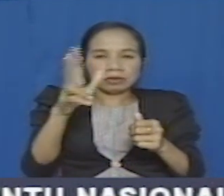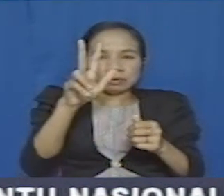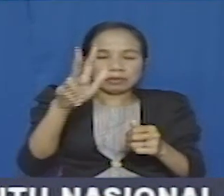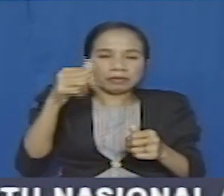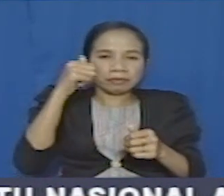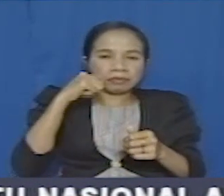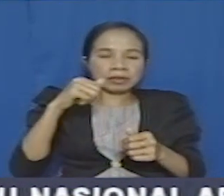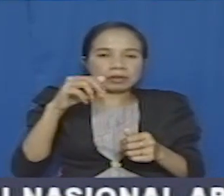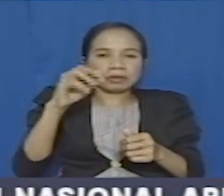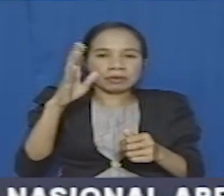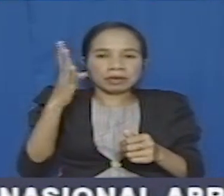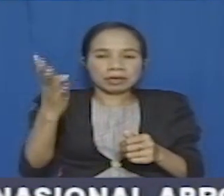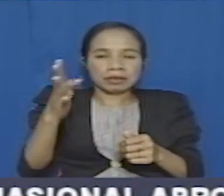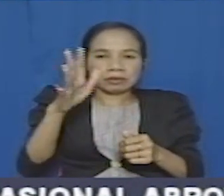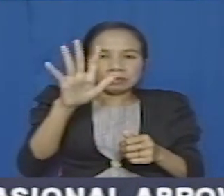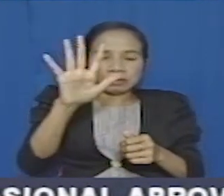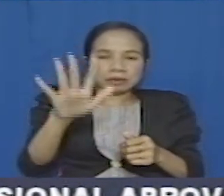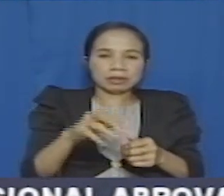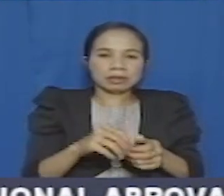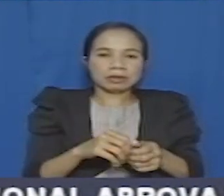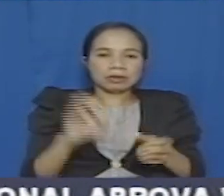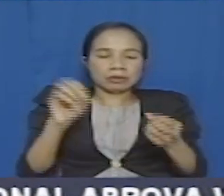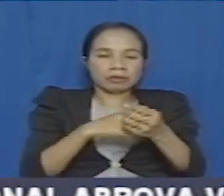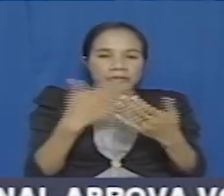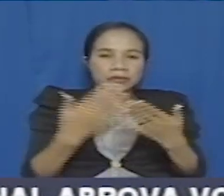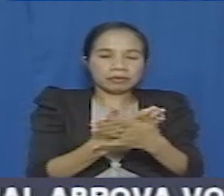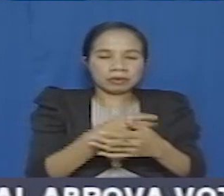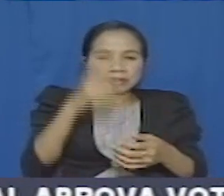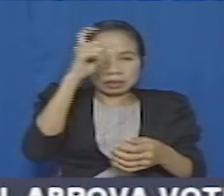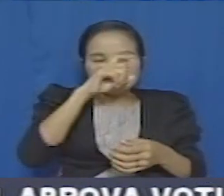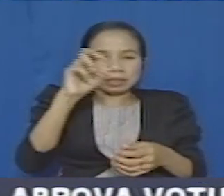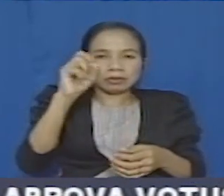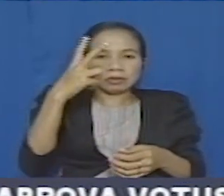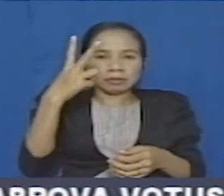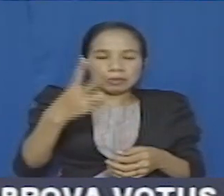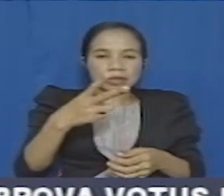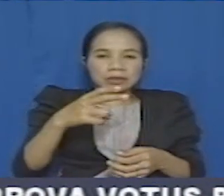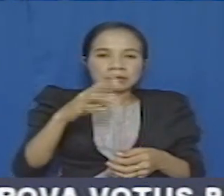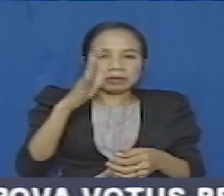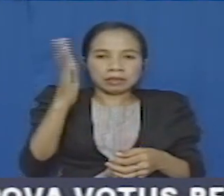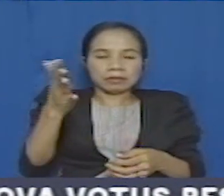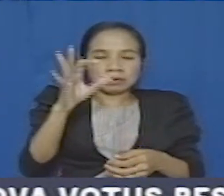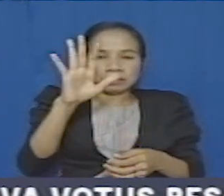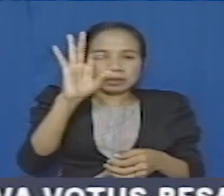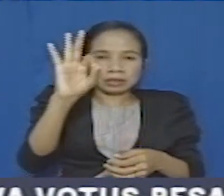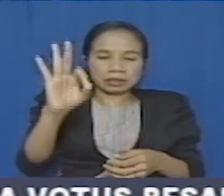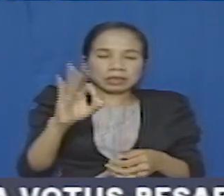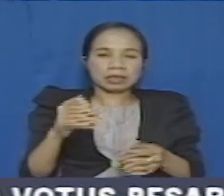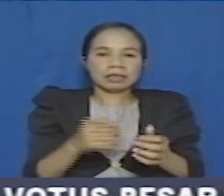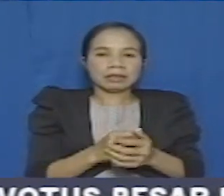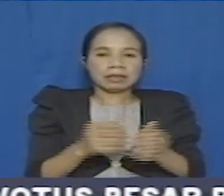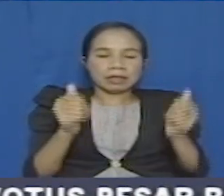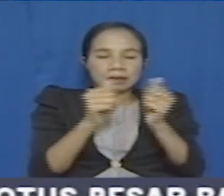tolu, feto nain hat nulo resin lima. Caso detetado fong hotinang entre sanulo resin drua, to lima nulo resin